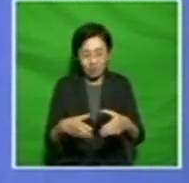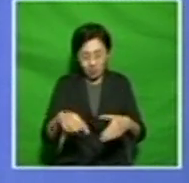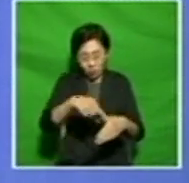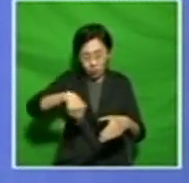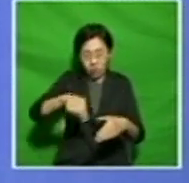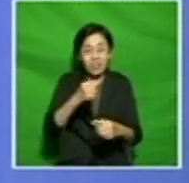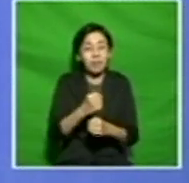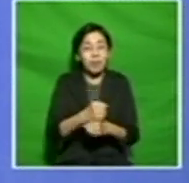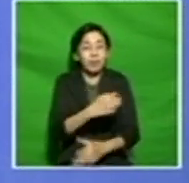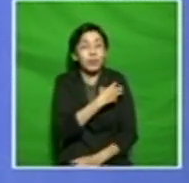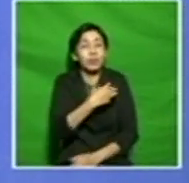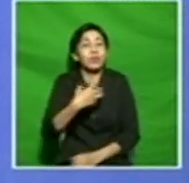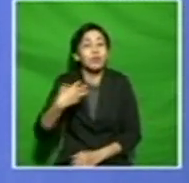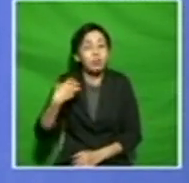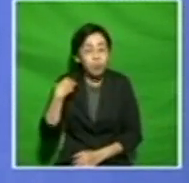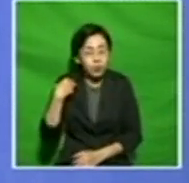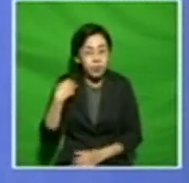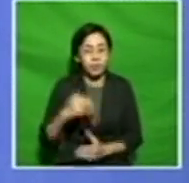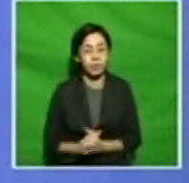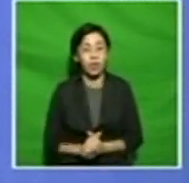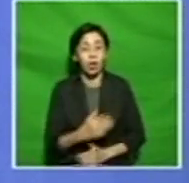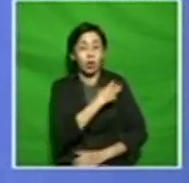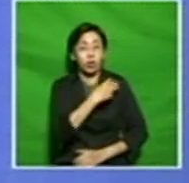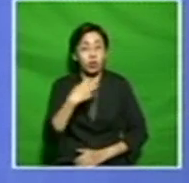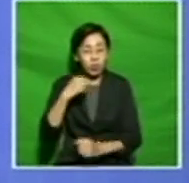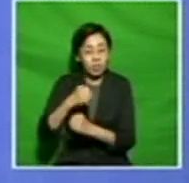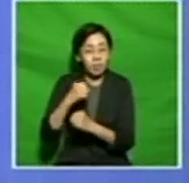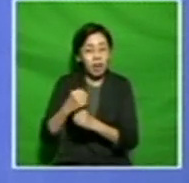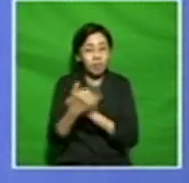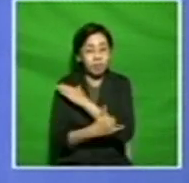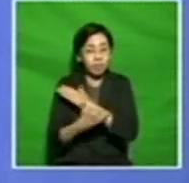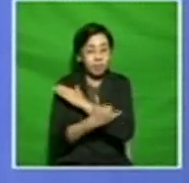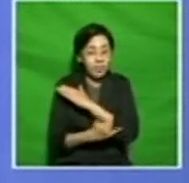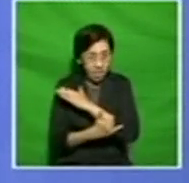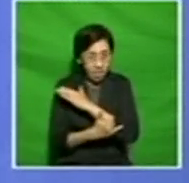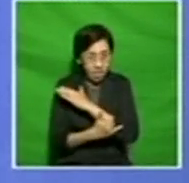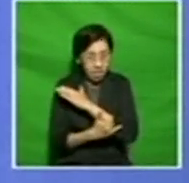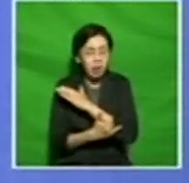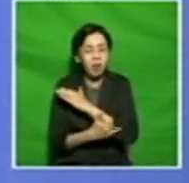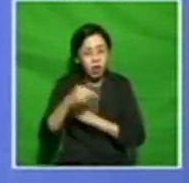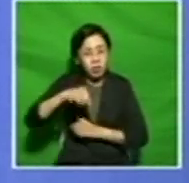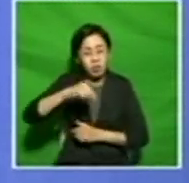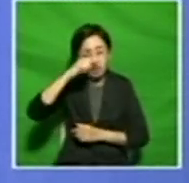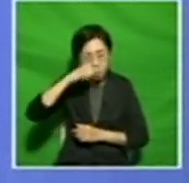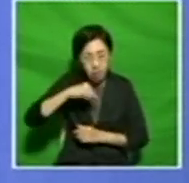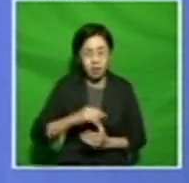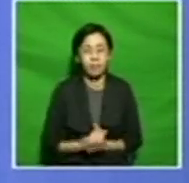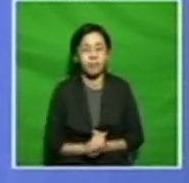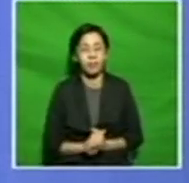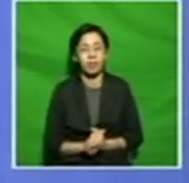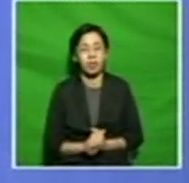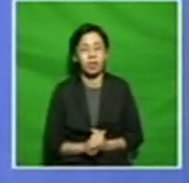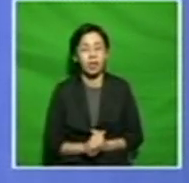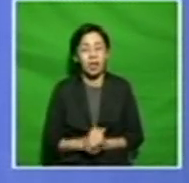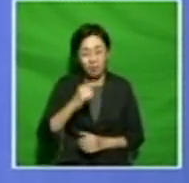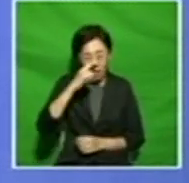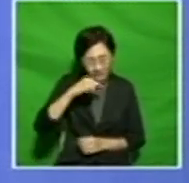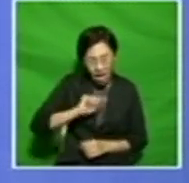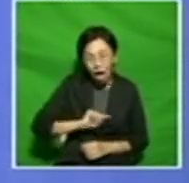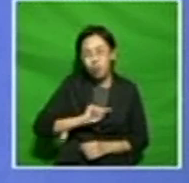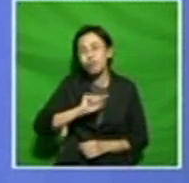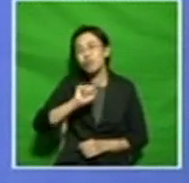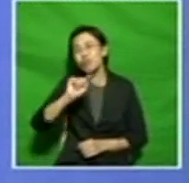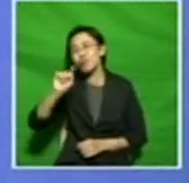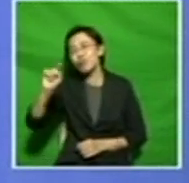ซึ่งเป็นทูตต่างประเทศที่เขามาอยู่ประเทศไทย แล้วก่อนหน้านี้เขาได้กลับออกไปประเทศเข